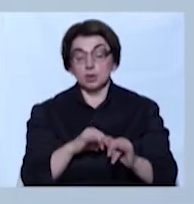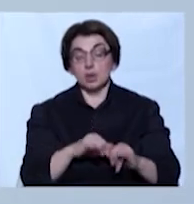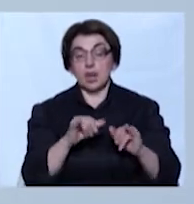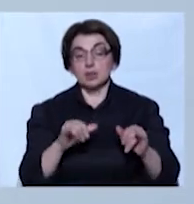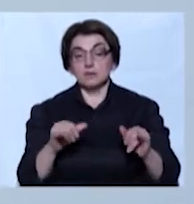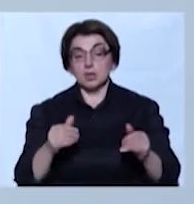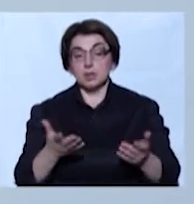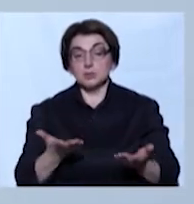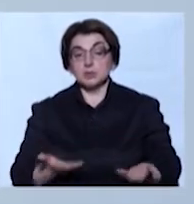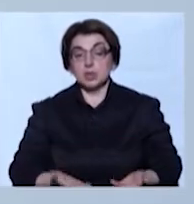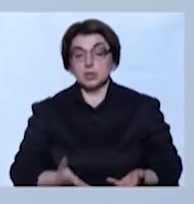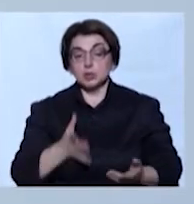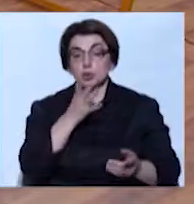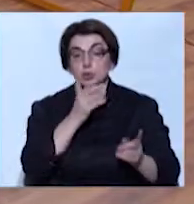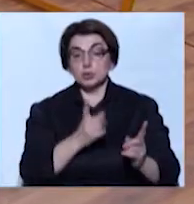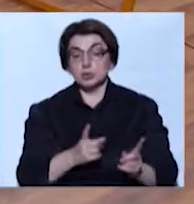ციკლის სტადიებს.